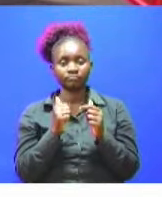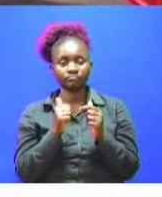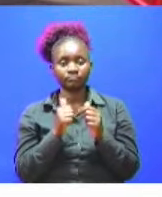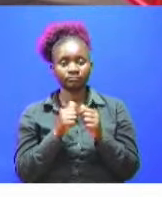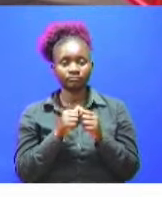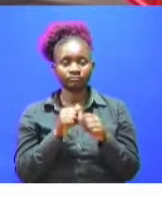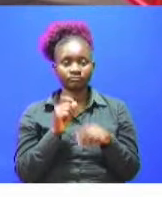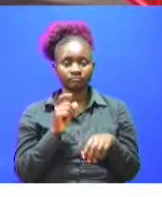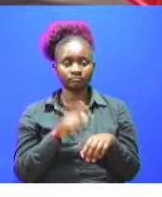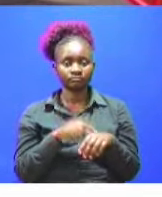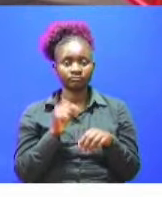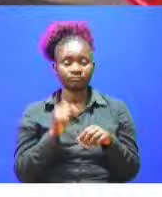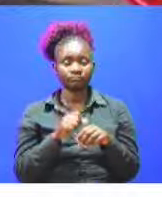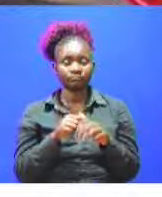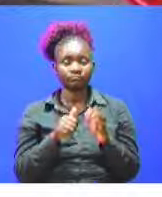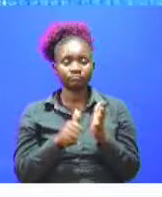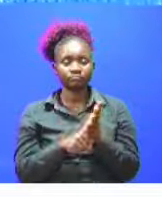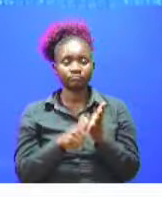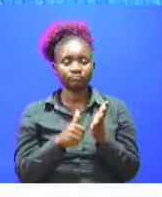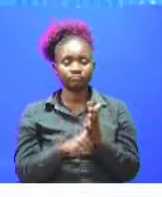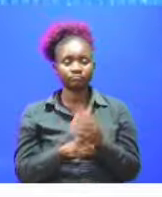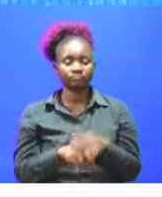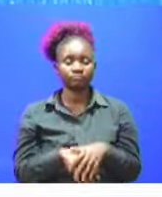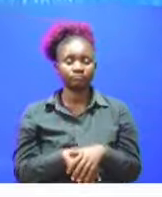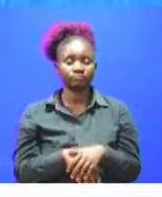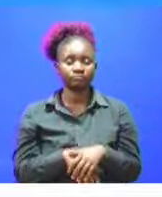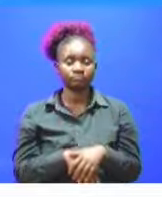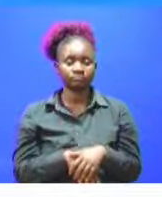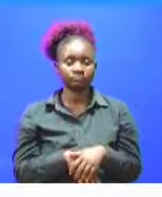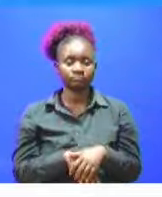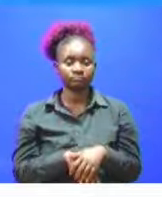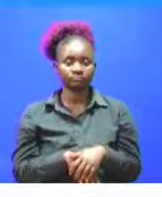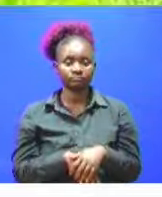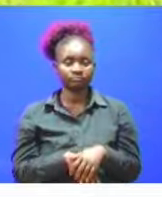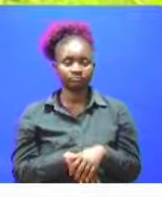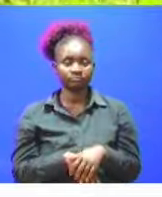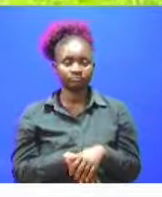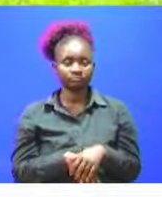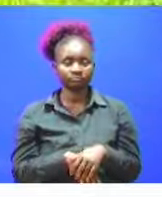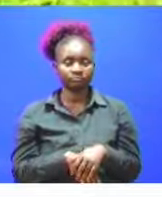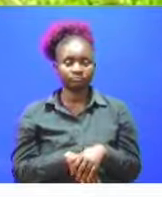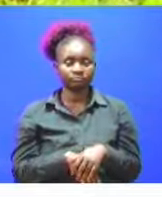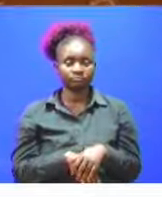chigwetera amakongu. Say no to Jiga.